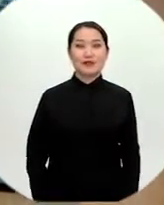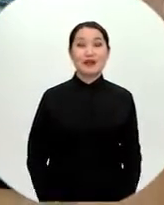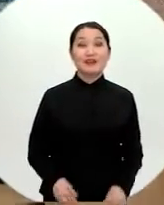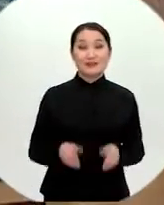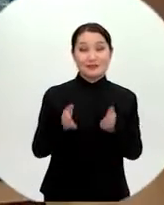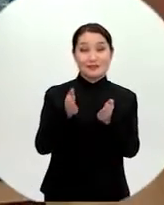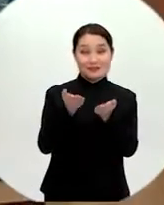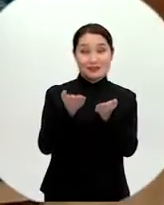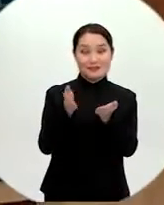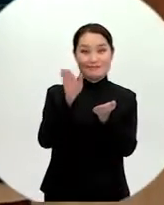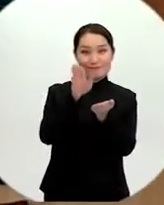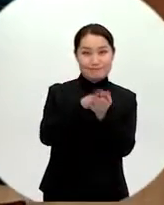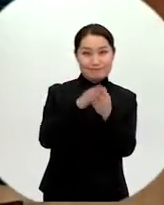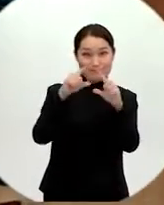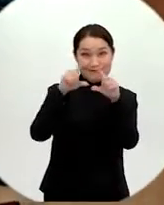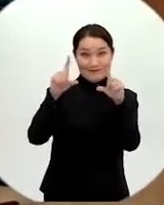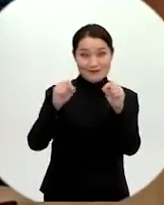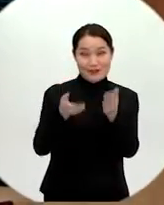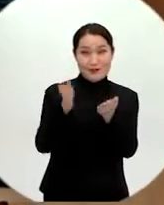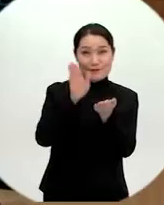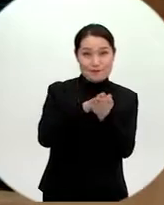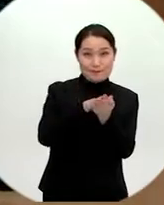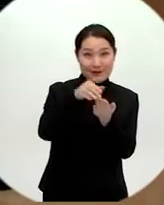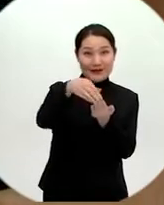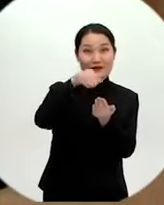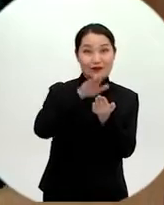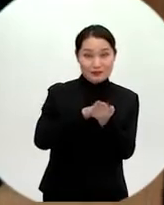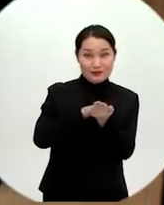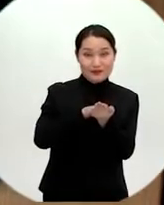дөрөв нугалчин. За, ингээд дөрөв нугалчин.